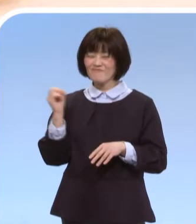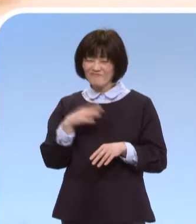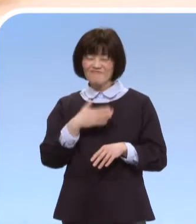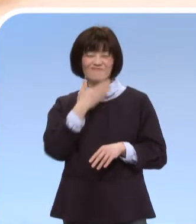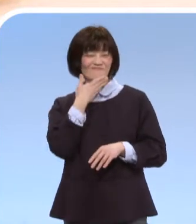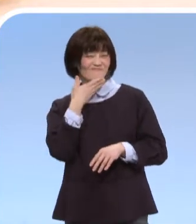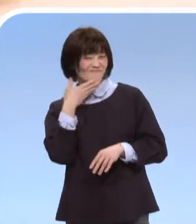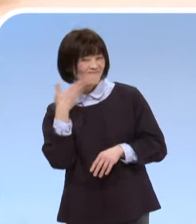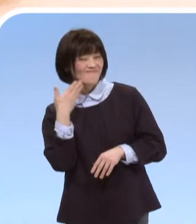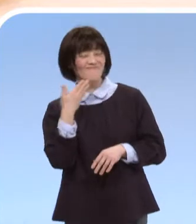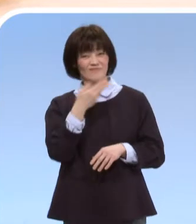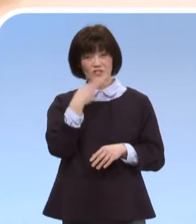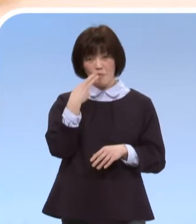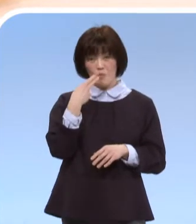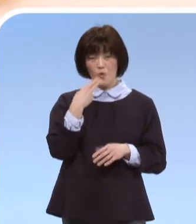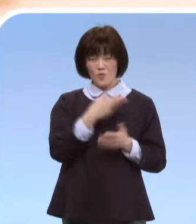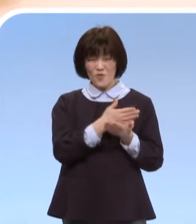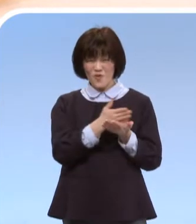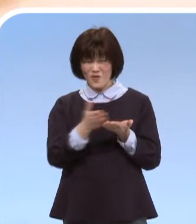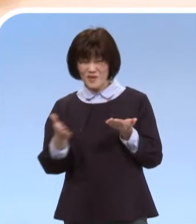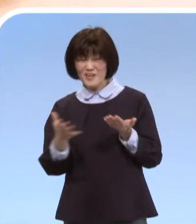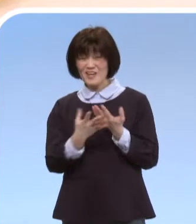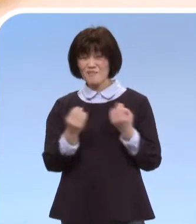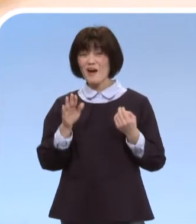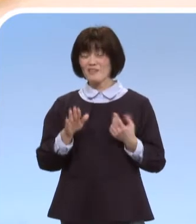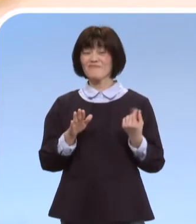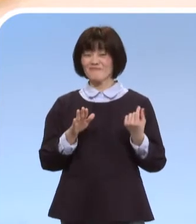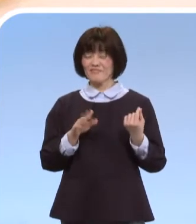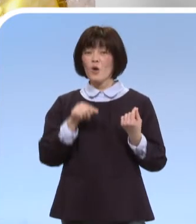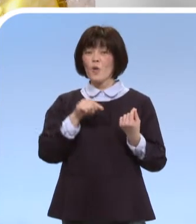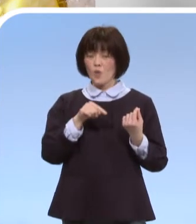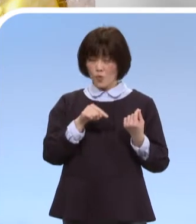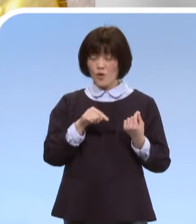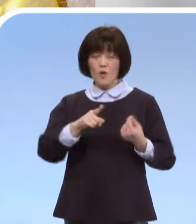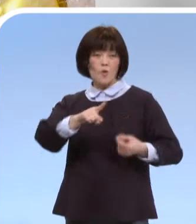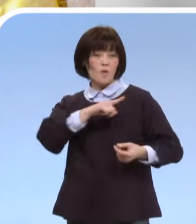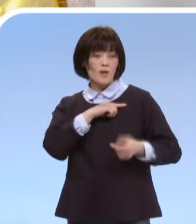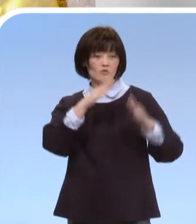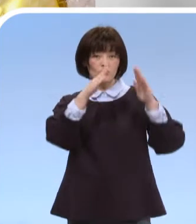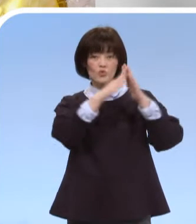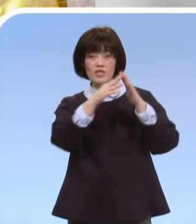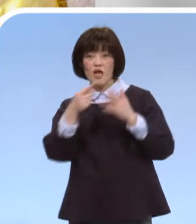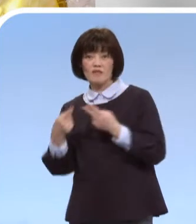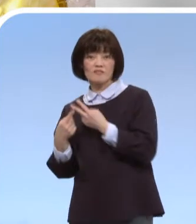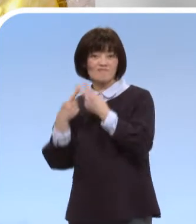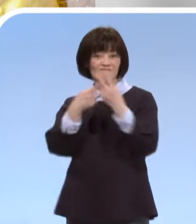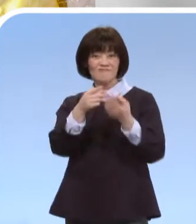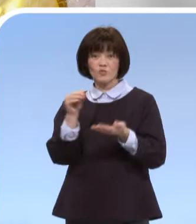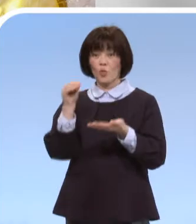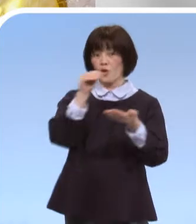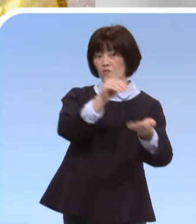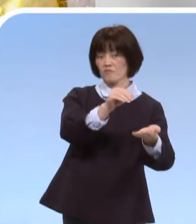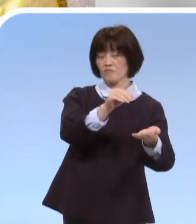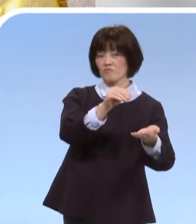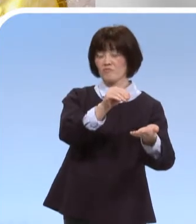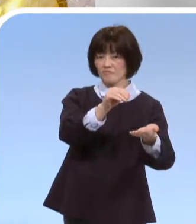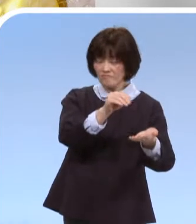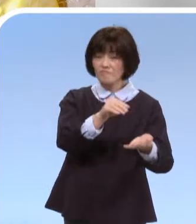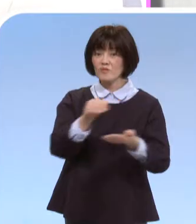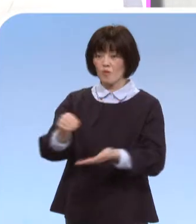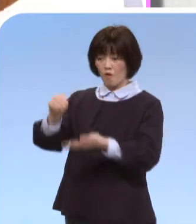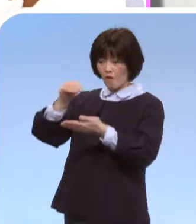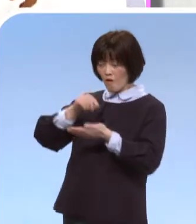名な食べ物とかって結構あるじゃないですか、 はい、 そういうのをお客さんのご自宅に、まあ、お届けして